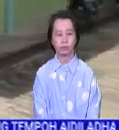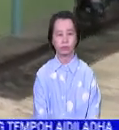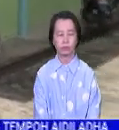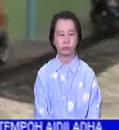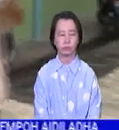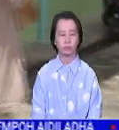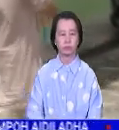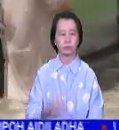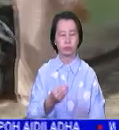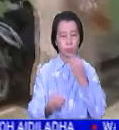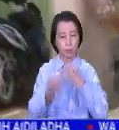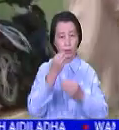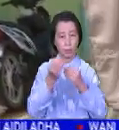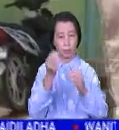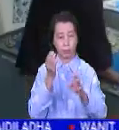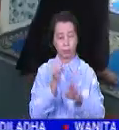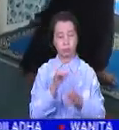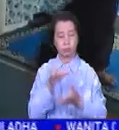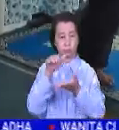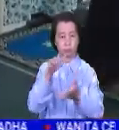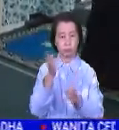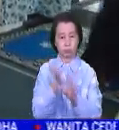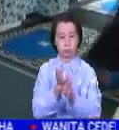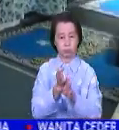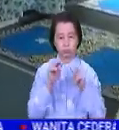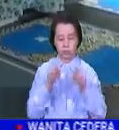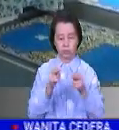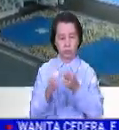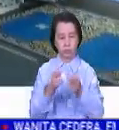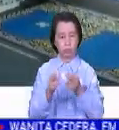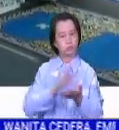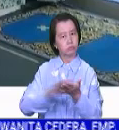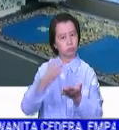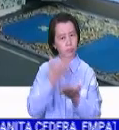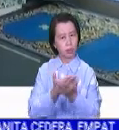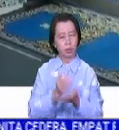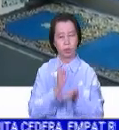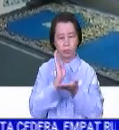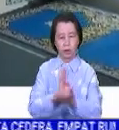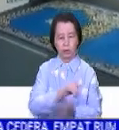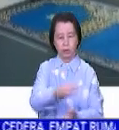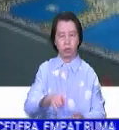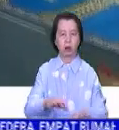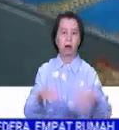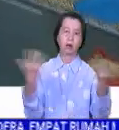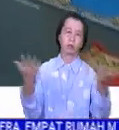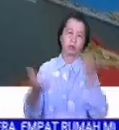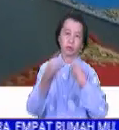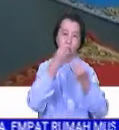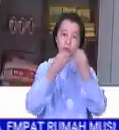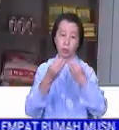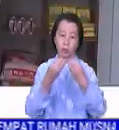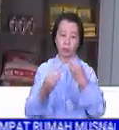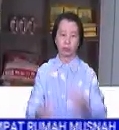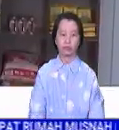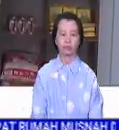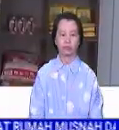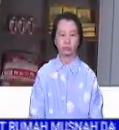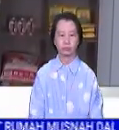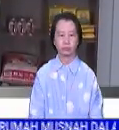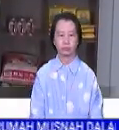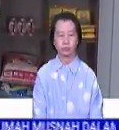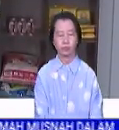terlibatwujudan Ini mendapat reaksiik RAM yang murni membantu mereka yang terputus bekalan makanan